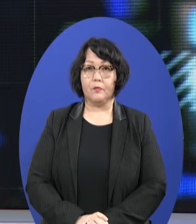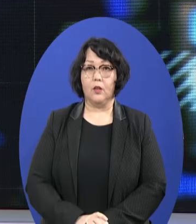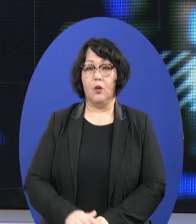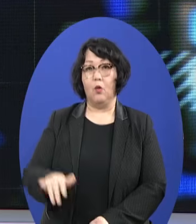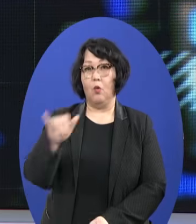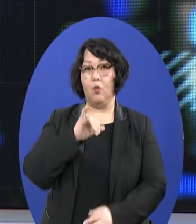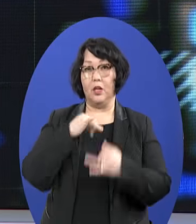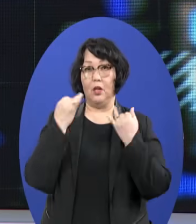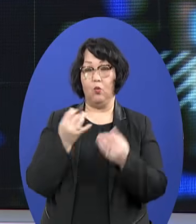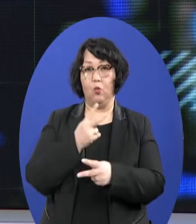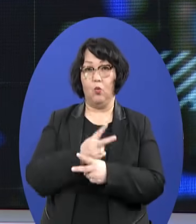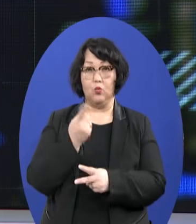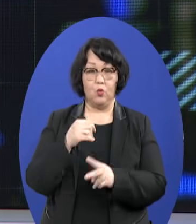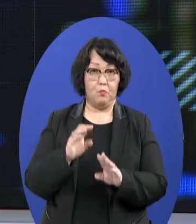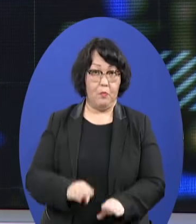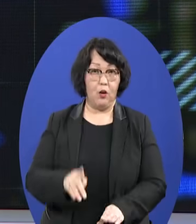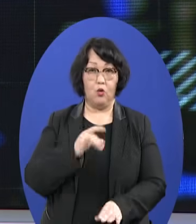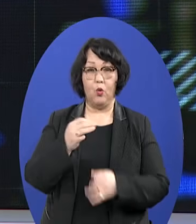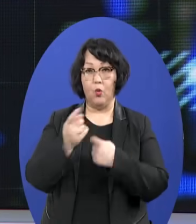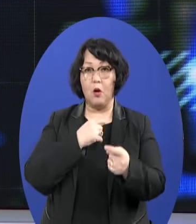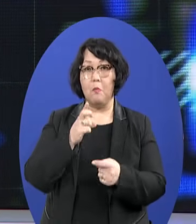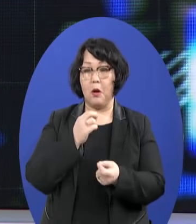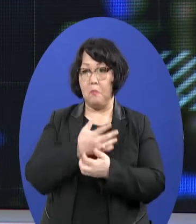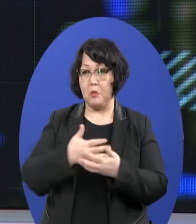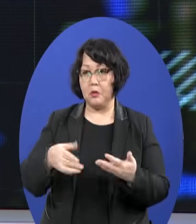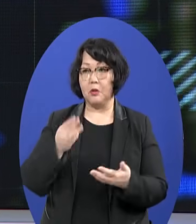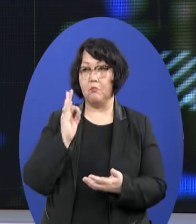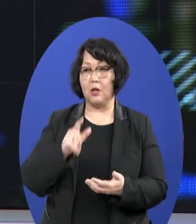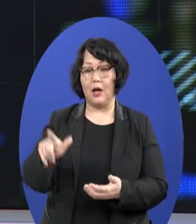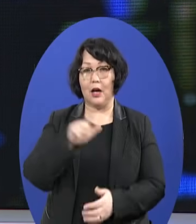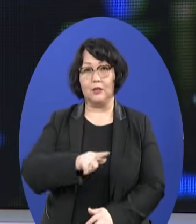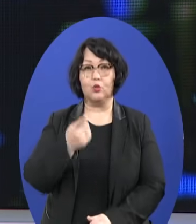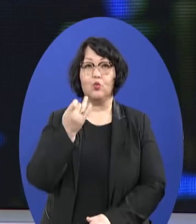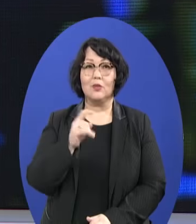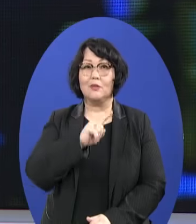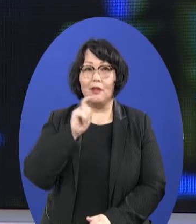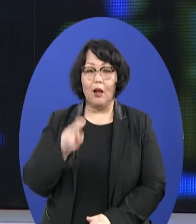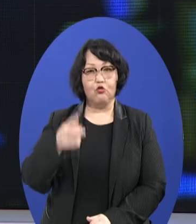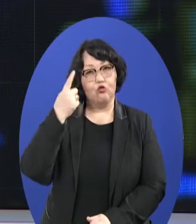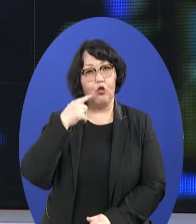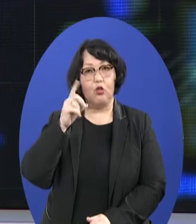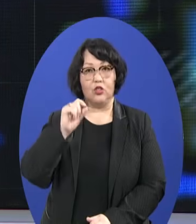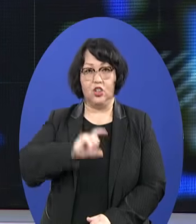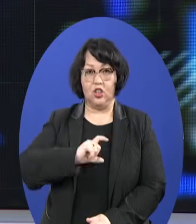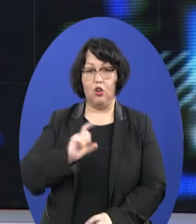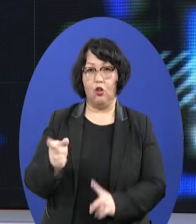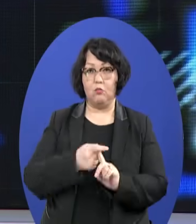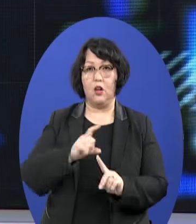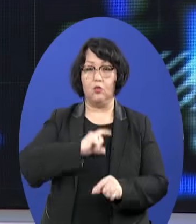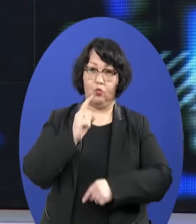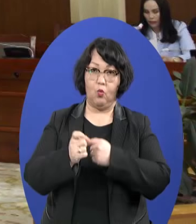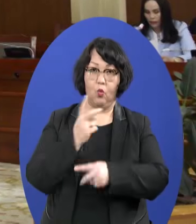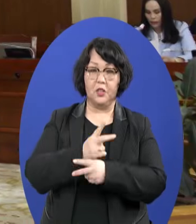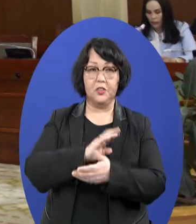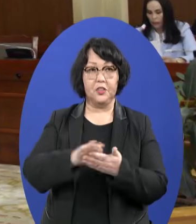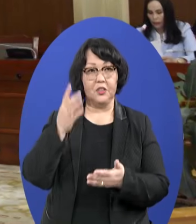Улсын хурлын хууль зүйн байгууллагын өнөөдөр уралдаанаар барааны тэмдэг, газар зүйн заалтын тухай, зохиогчийн эрх болон түүнд хамаарах эрхийн тухай хуулийн шинжилсэн найруулгын